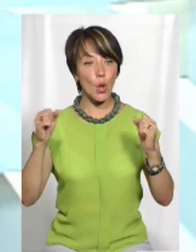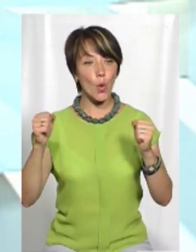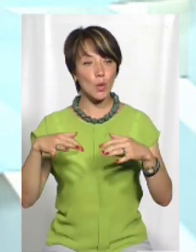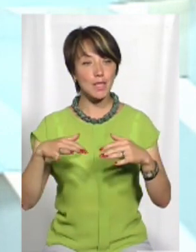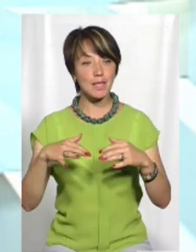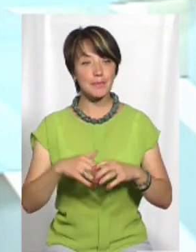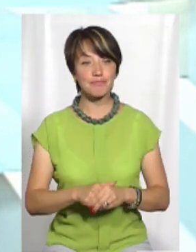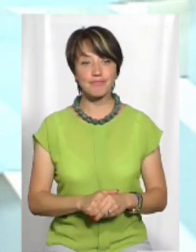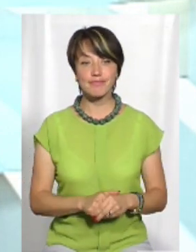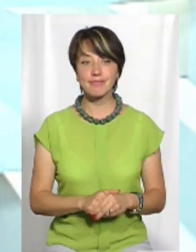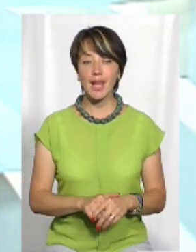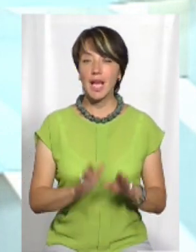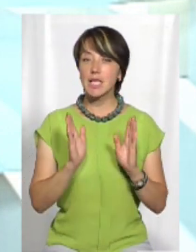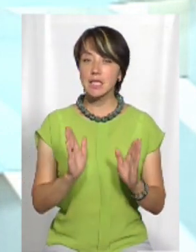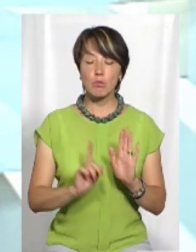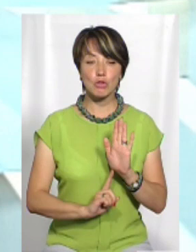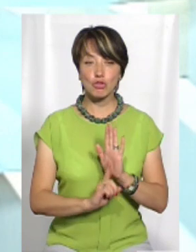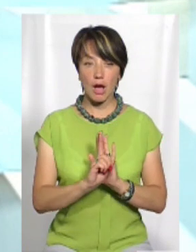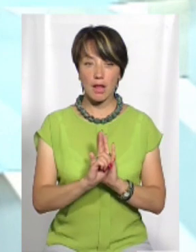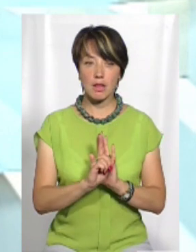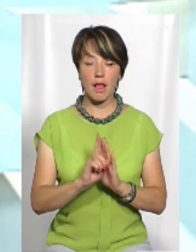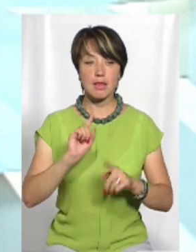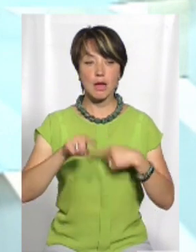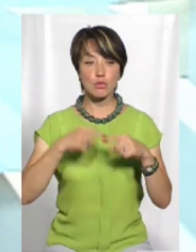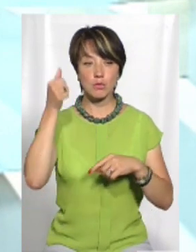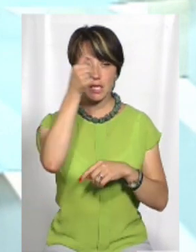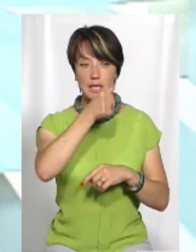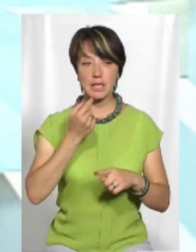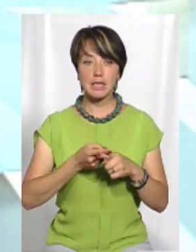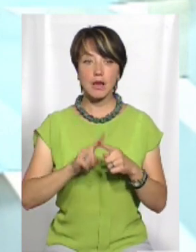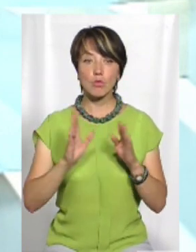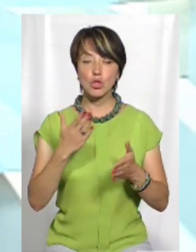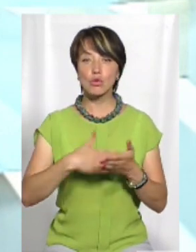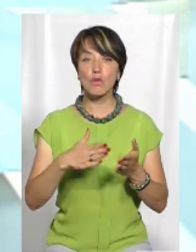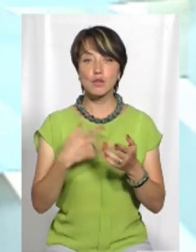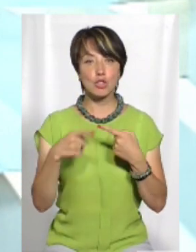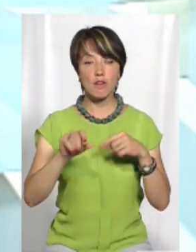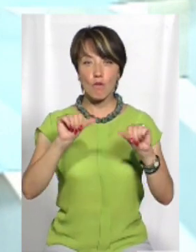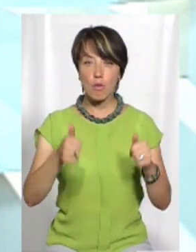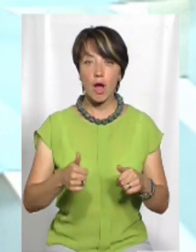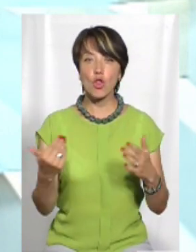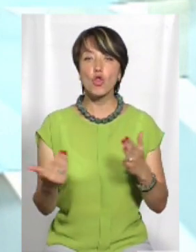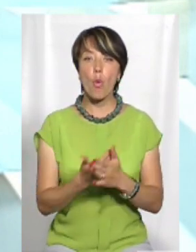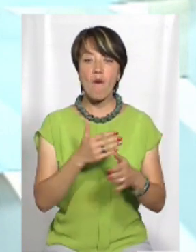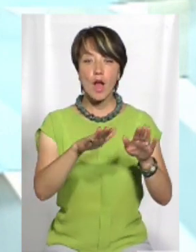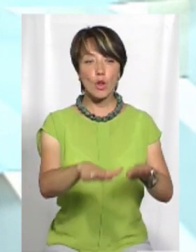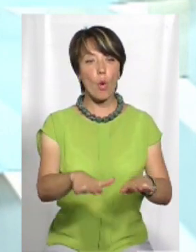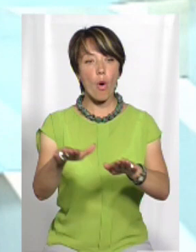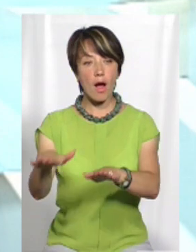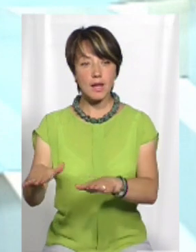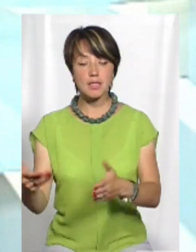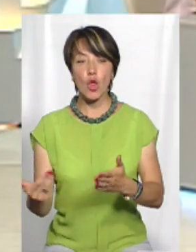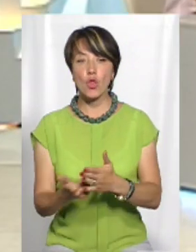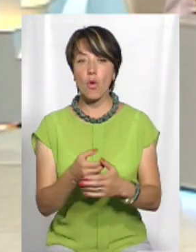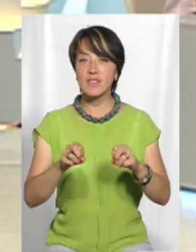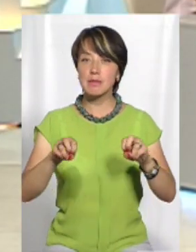інше. І ми тільки почали. Наступний рік це буде зовсім інший формат. Будуть нові локації,